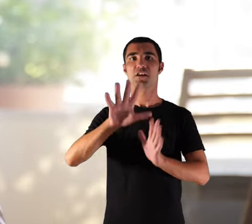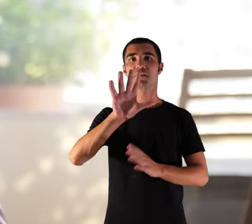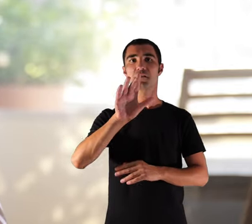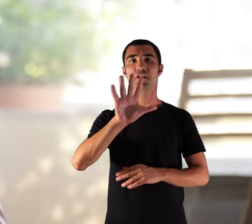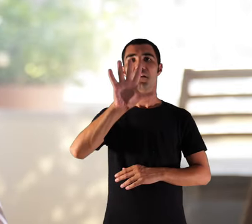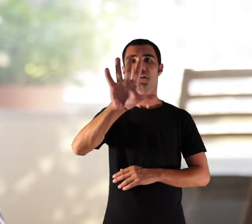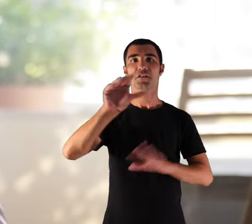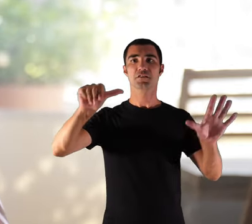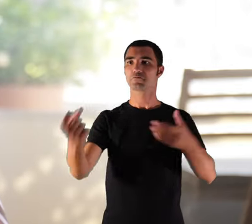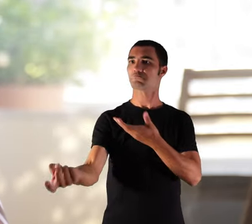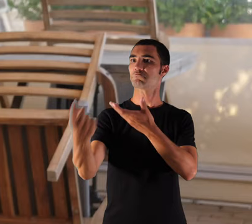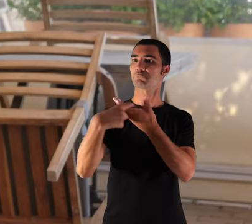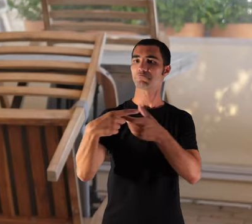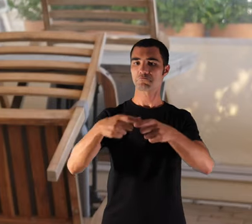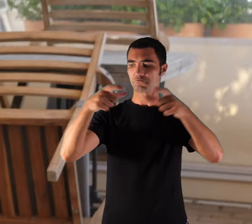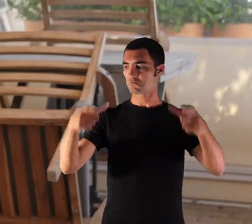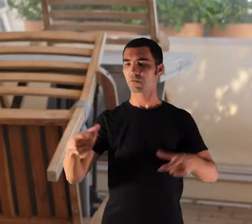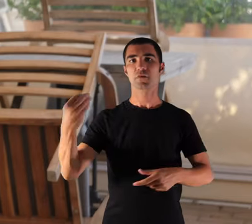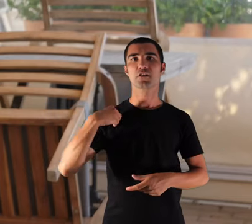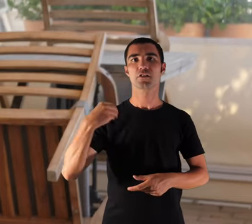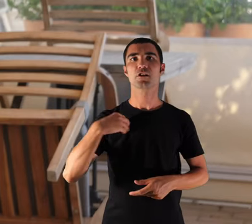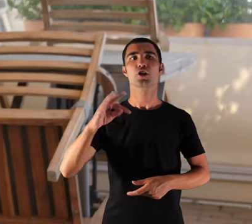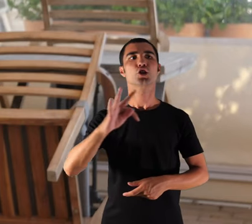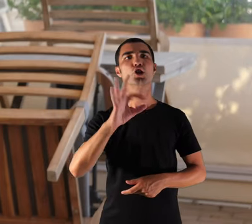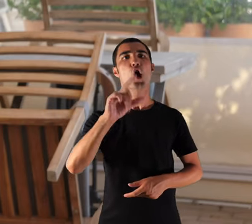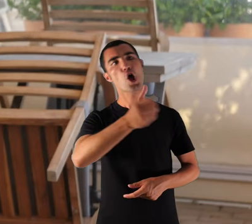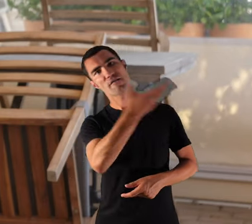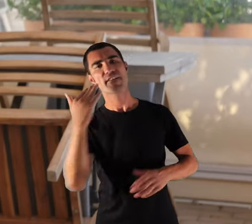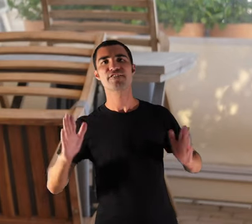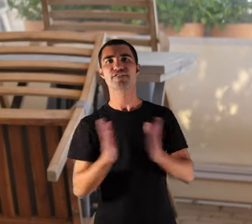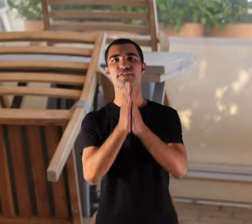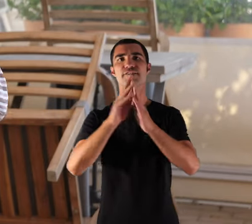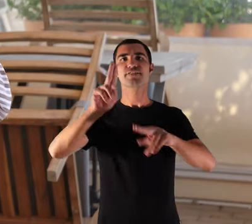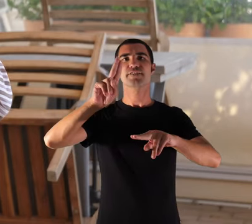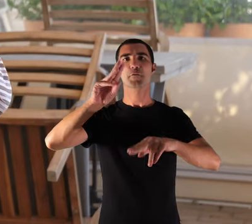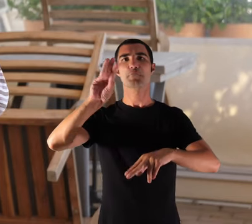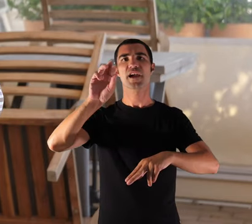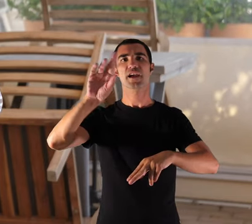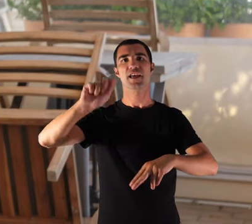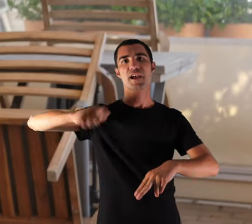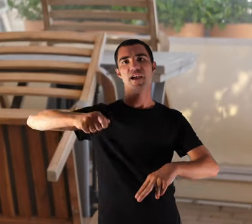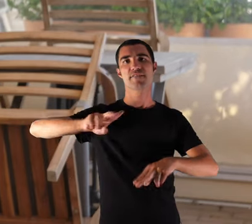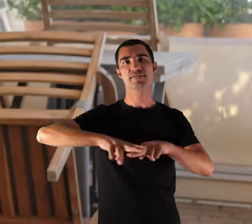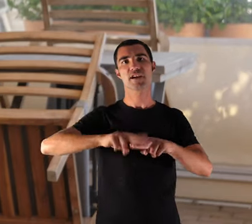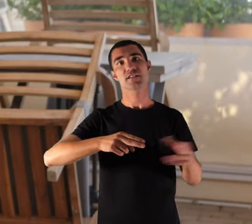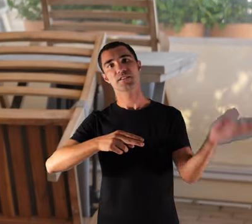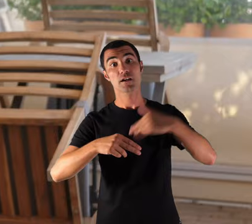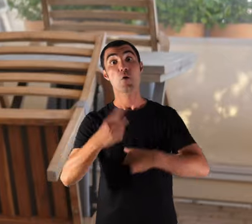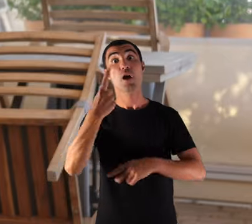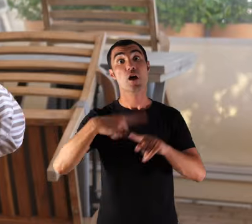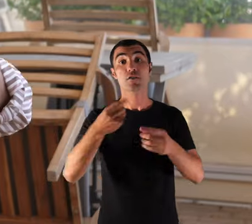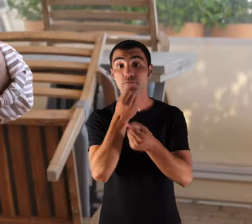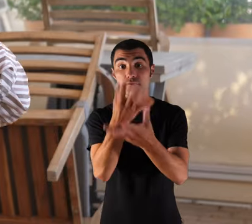dir, Tolo, vol que facin les festes de Sant Pere? Dic, però li vaig dir, però tenim en compte una